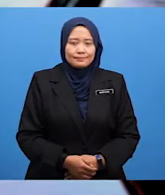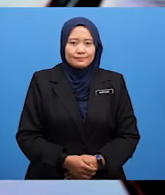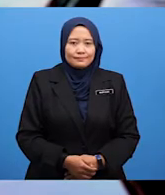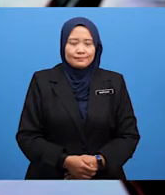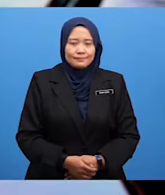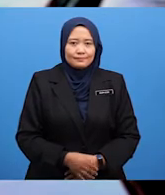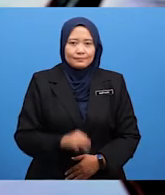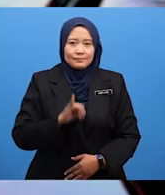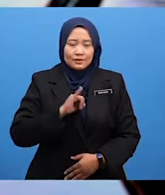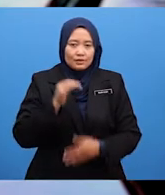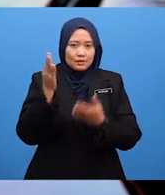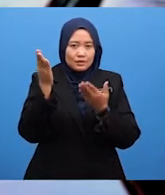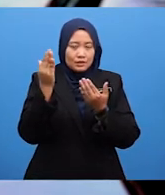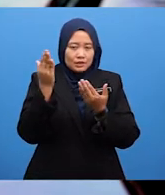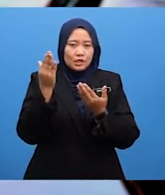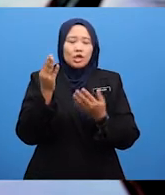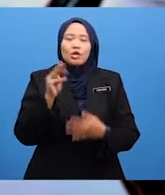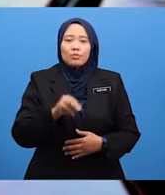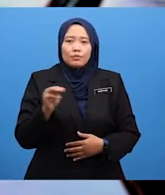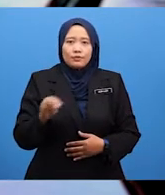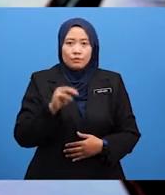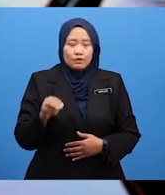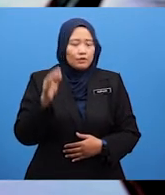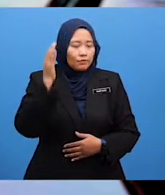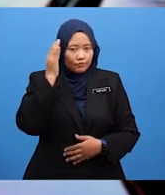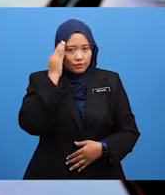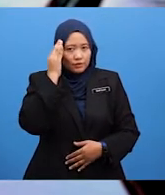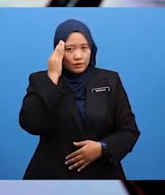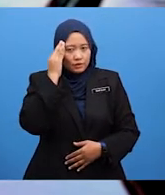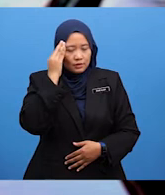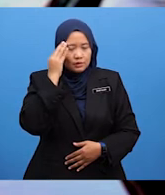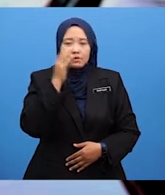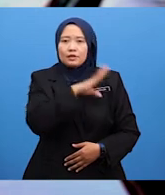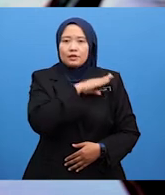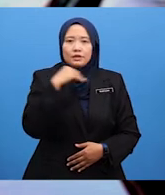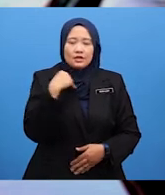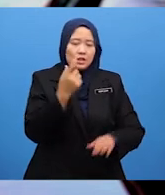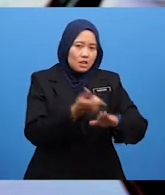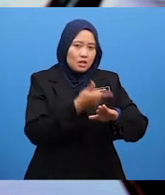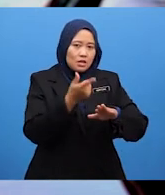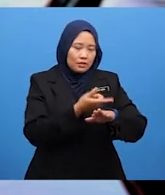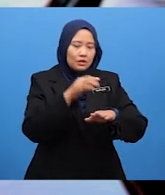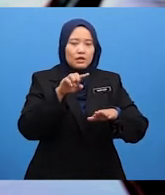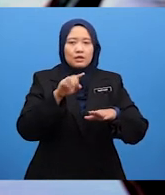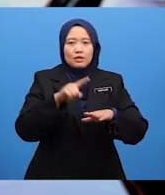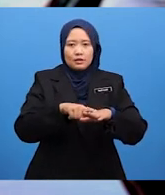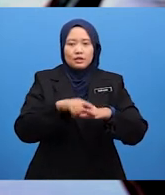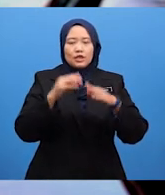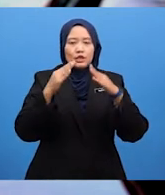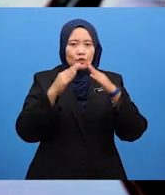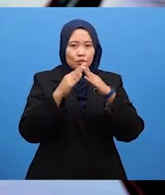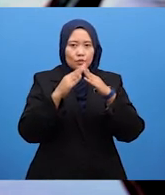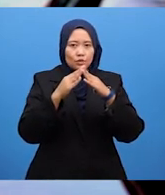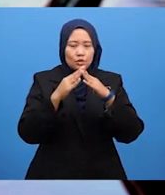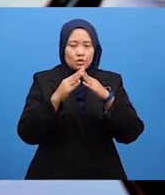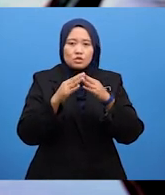Jadi cikgu harap murid-murid semua dapat memahami dan juga mempraktikkan latihan ini di rumah supaya jari